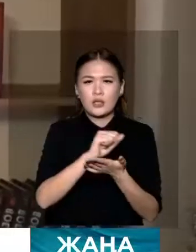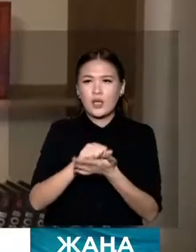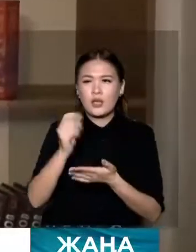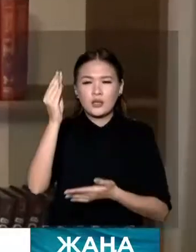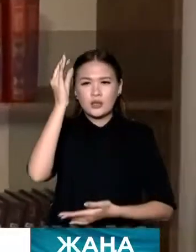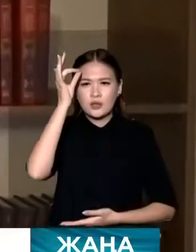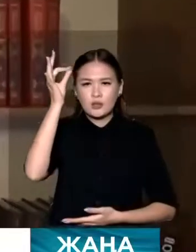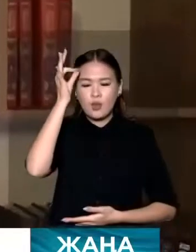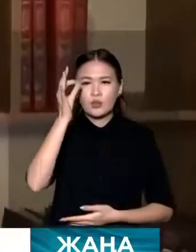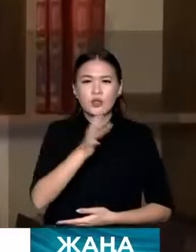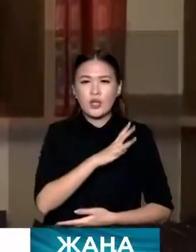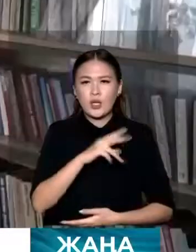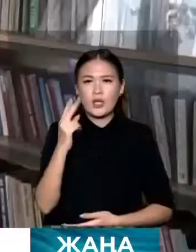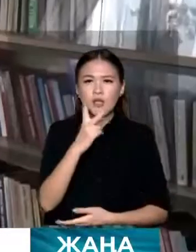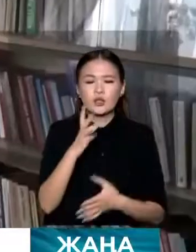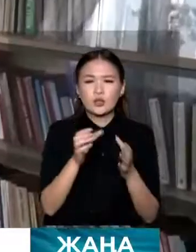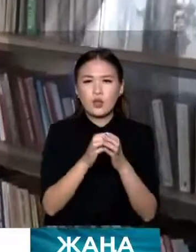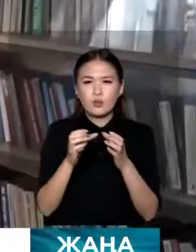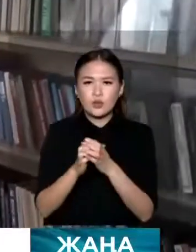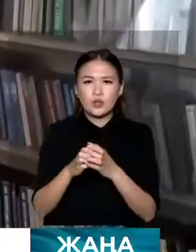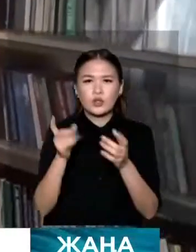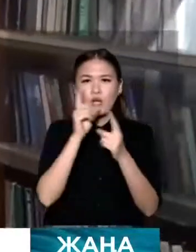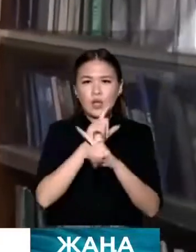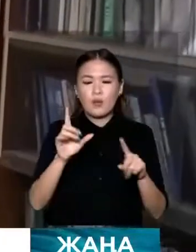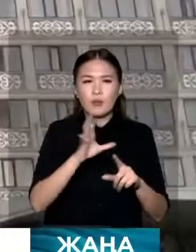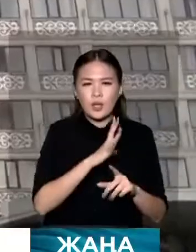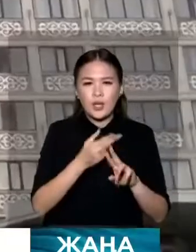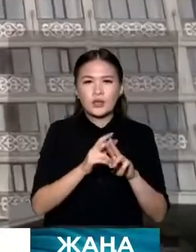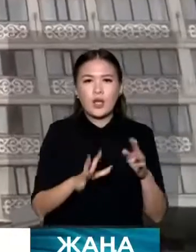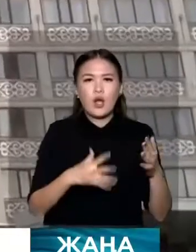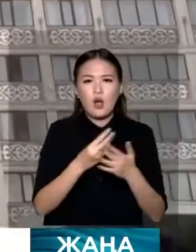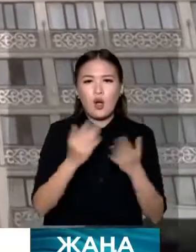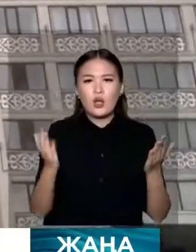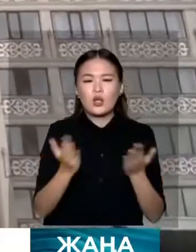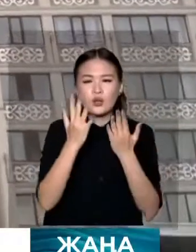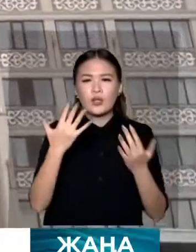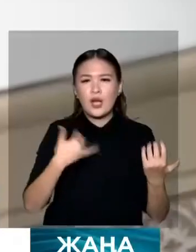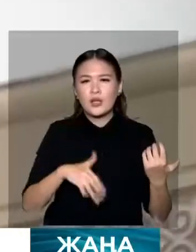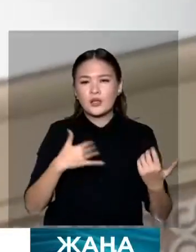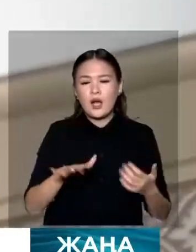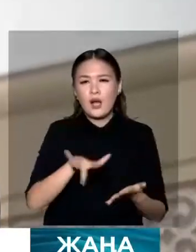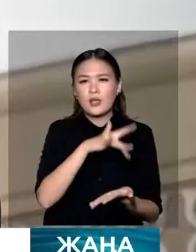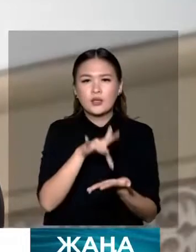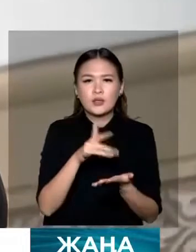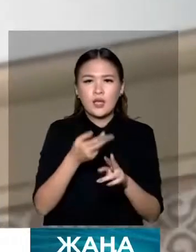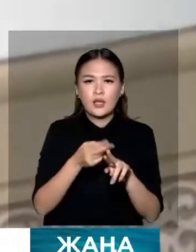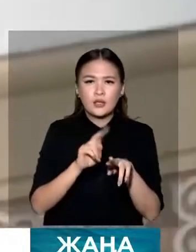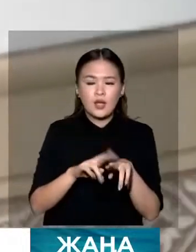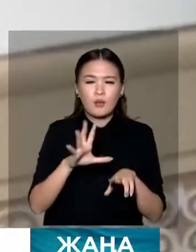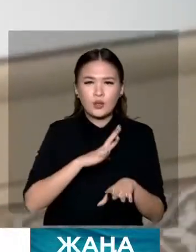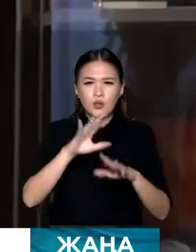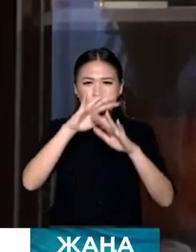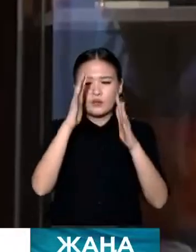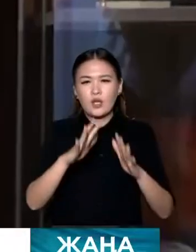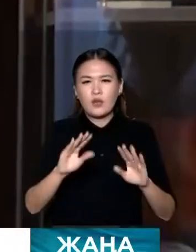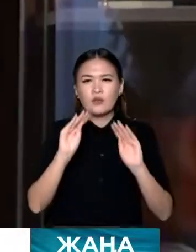мен хаттарын екі жинаққа топтастырып жарыққа шығарды. Демеушілердің қолдауымен Тараз қаласындағы үлкен даңғылдың бойынан ескерткішін